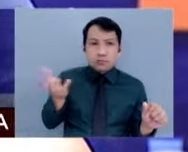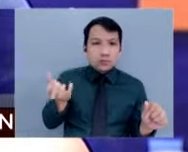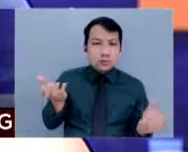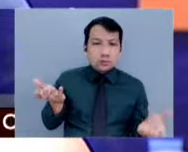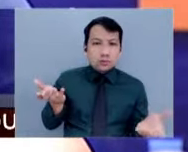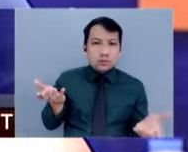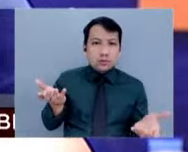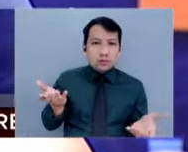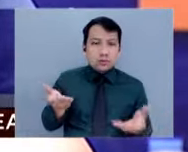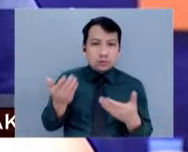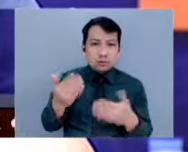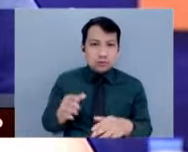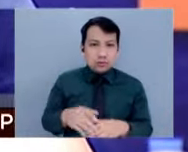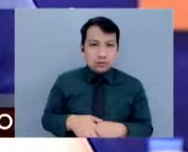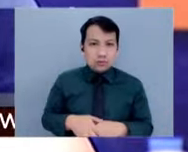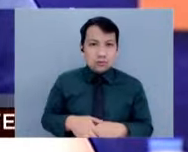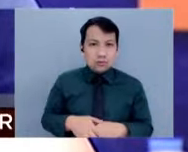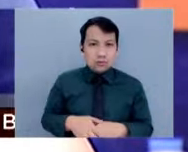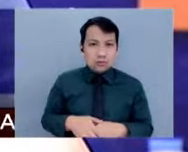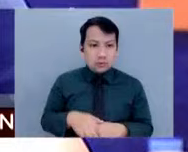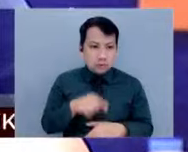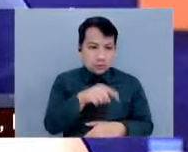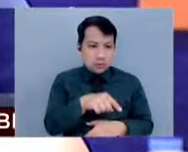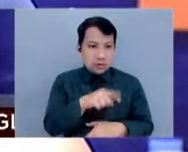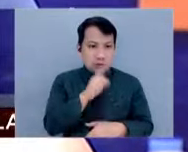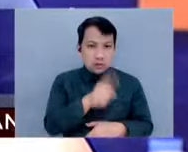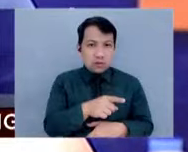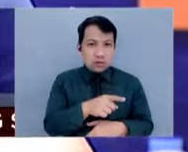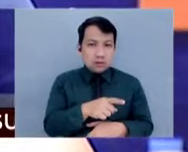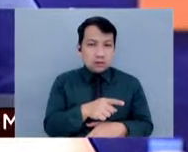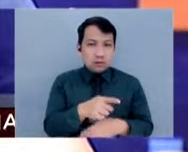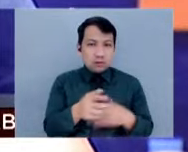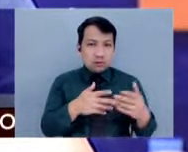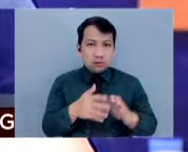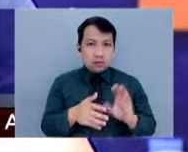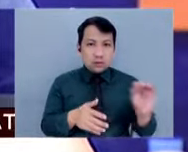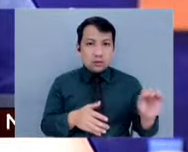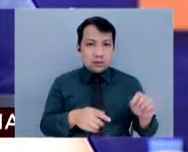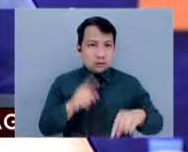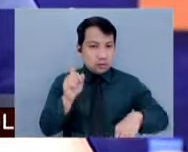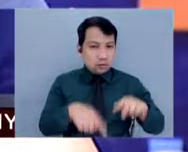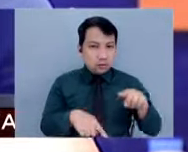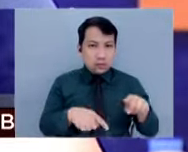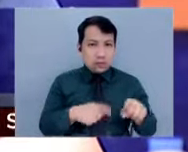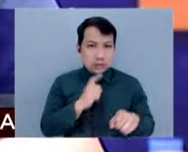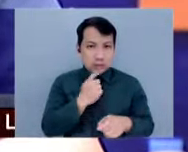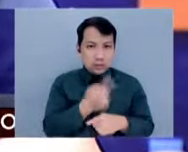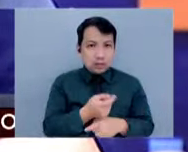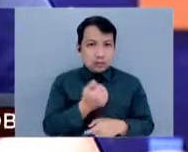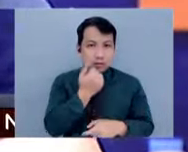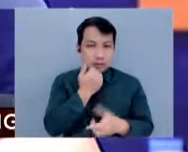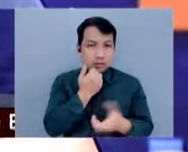Pagkatapos, pag nahuhuli sila sa mga hindi tamang sinasabi nila, ayan